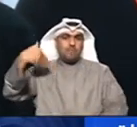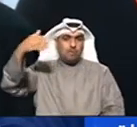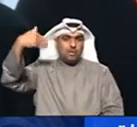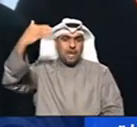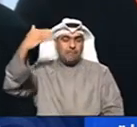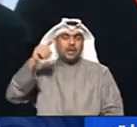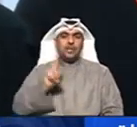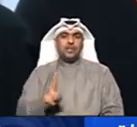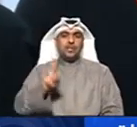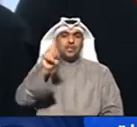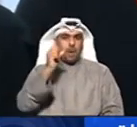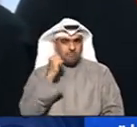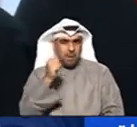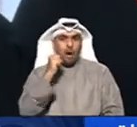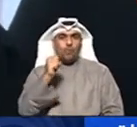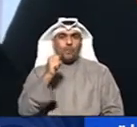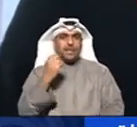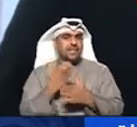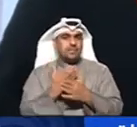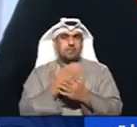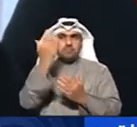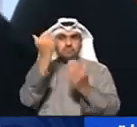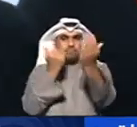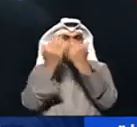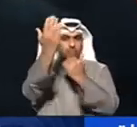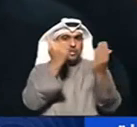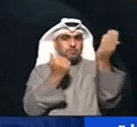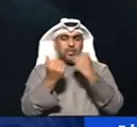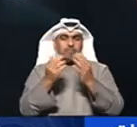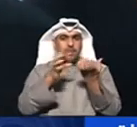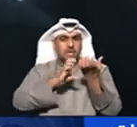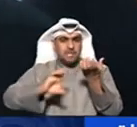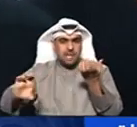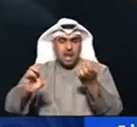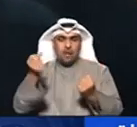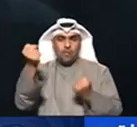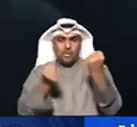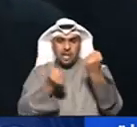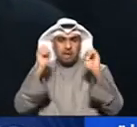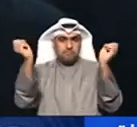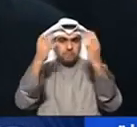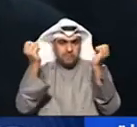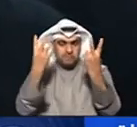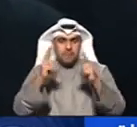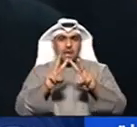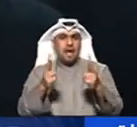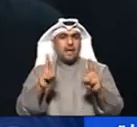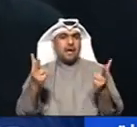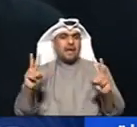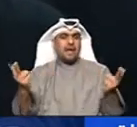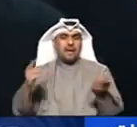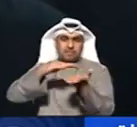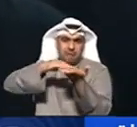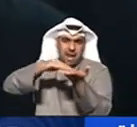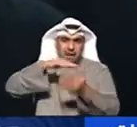متميزة ومهمة. فأكرر شكري وتقديري لأخي وزميلي ولجميع العاملين من